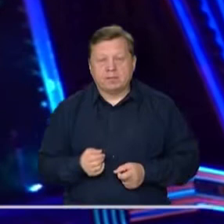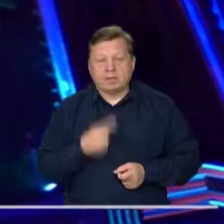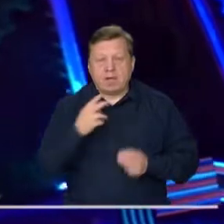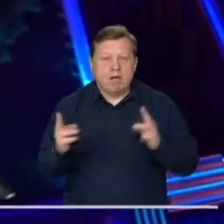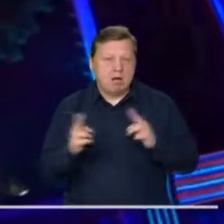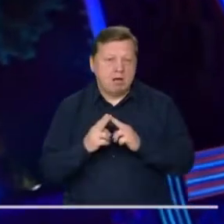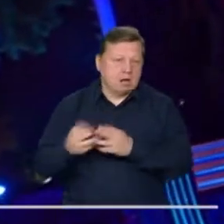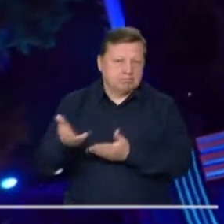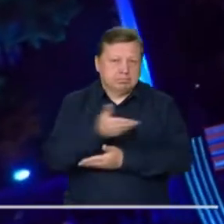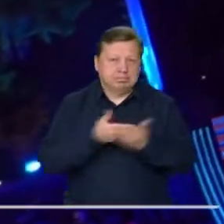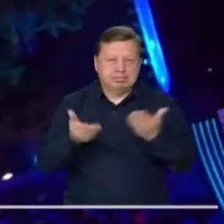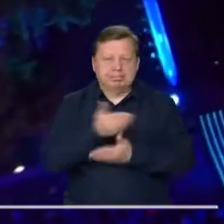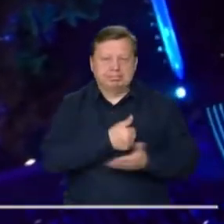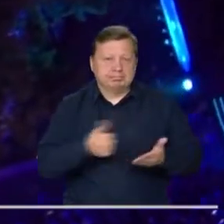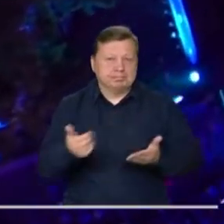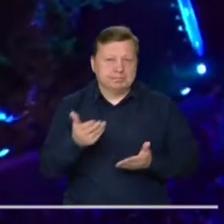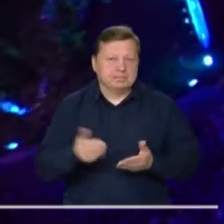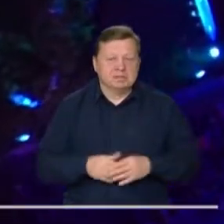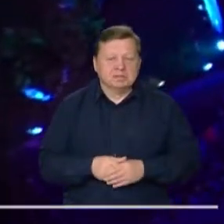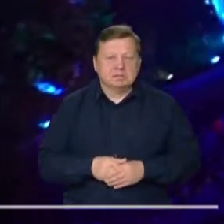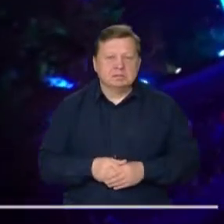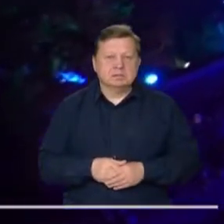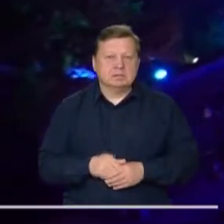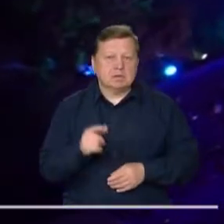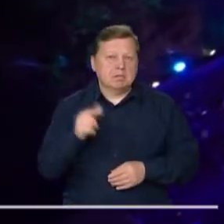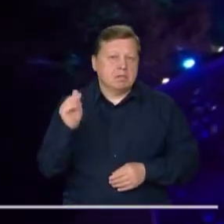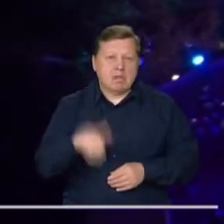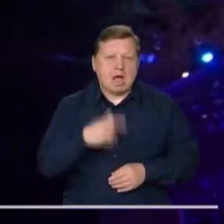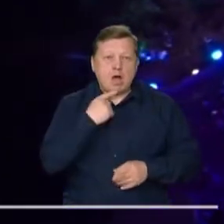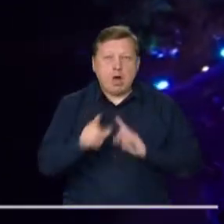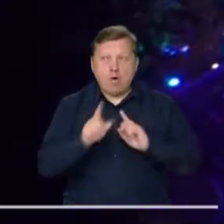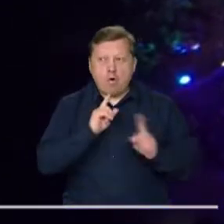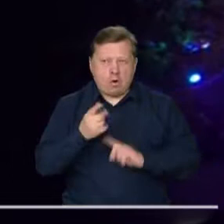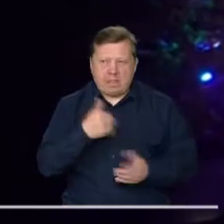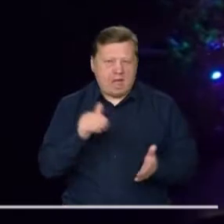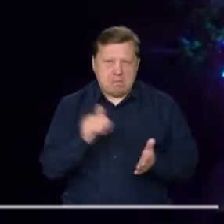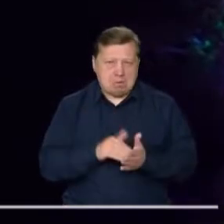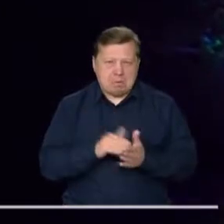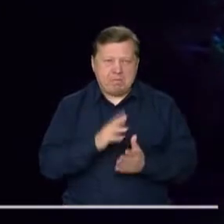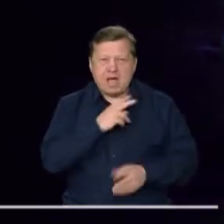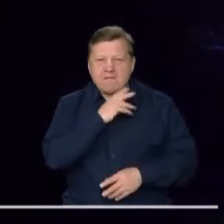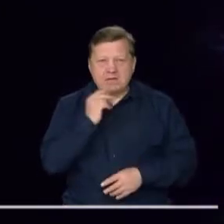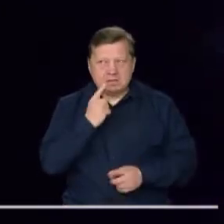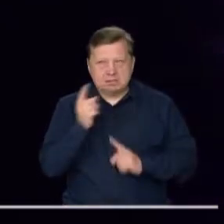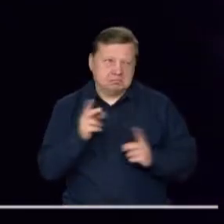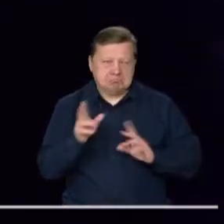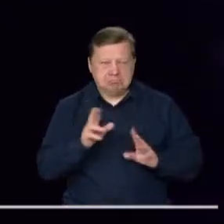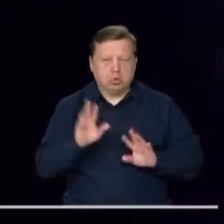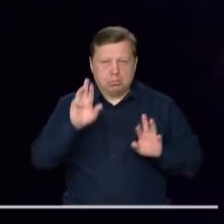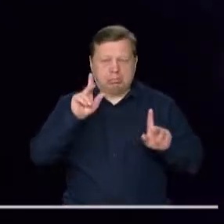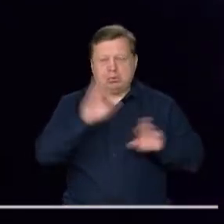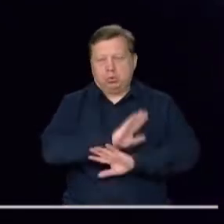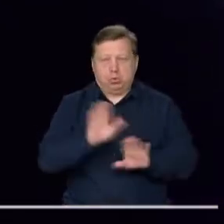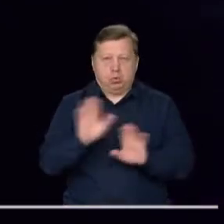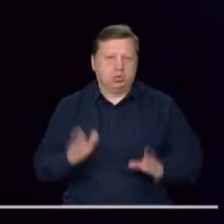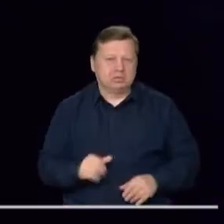relację, o której nawet w pewnych kwestiach nie musimy o niczym rozmawiać. Wystarczy spojrzenie czy gest i każdy wie, co do niego